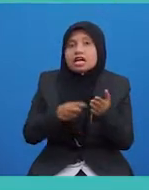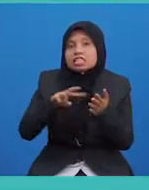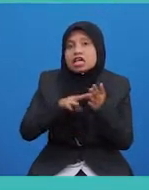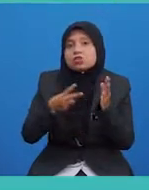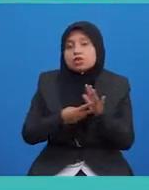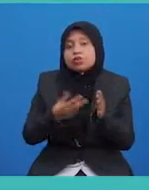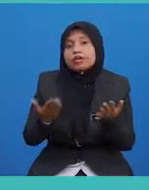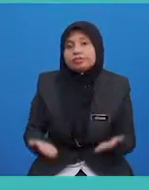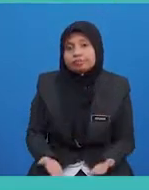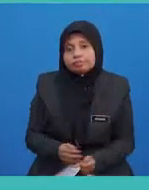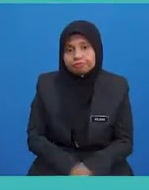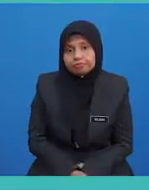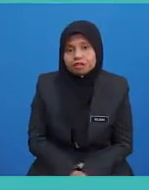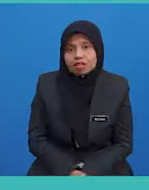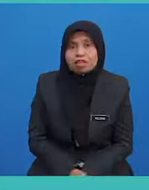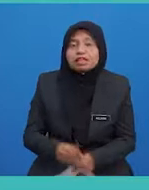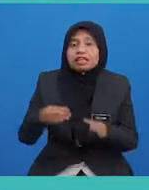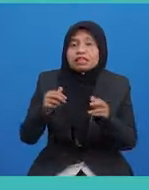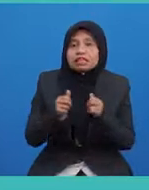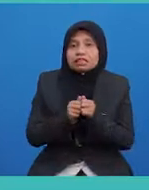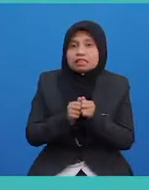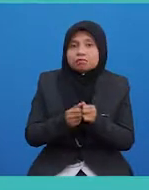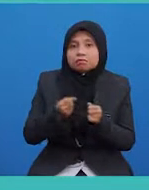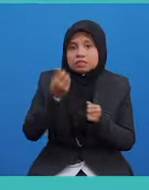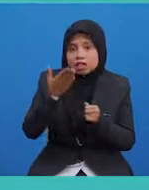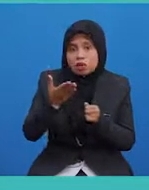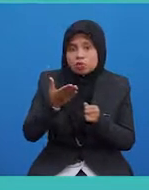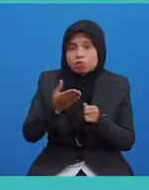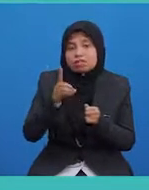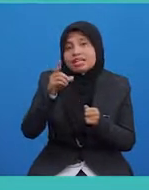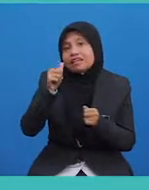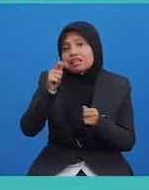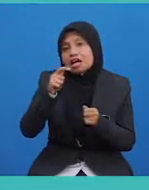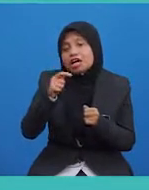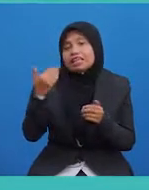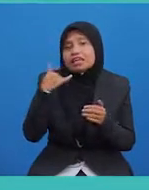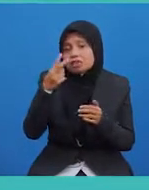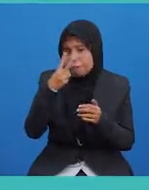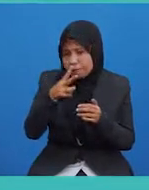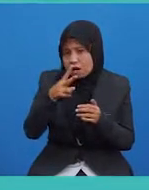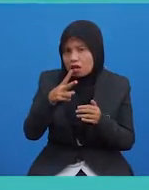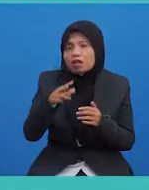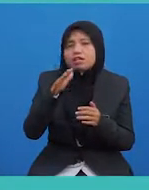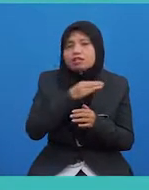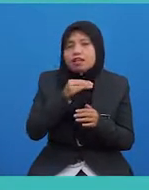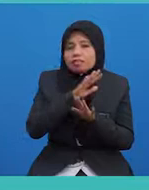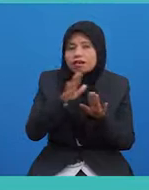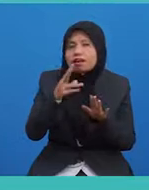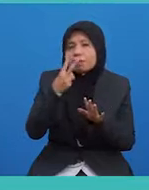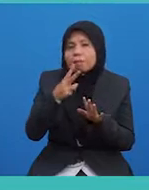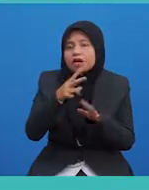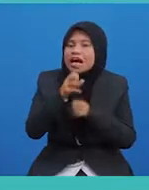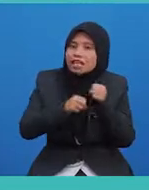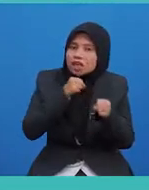tadi, iaitu dengan menyatakan data tersurat dan tersirat tahun